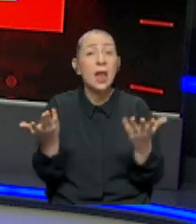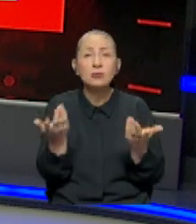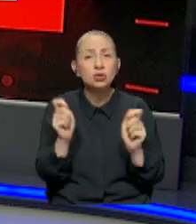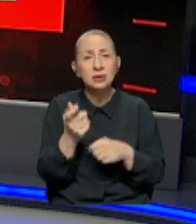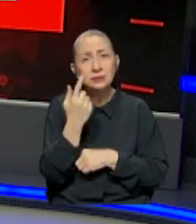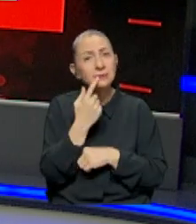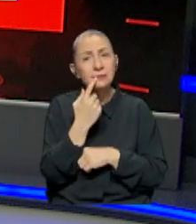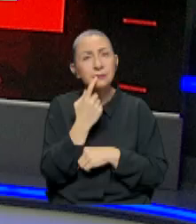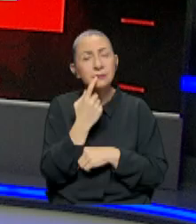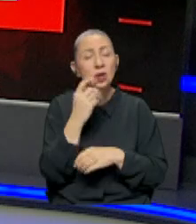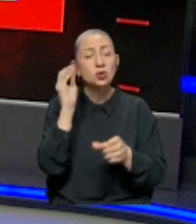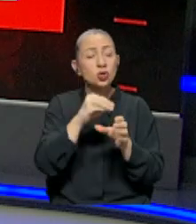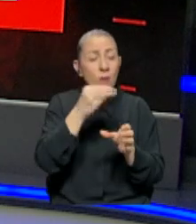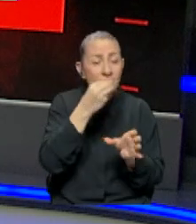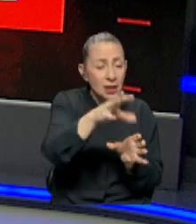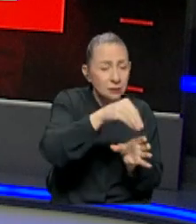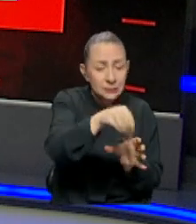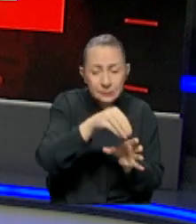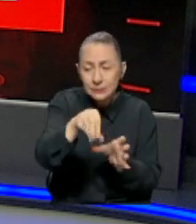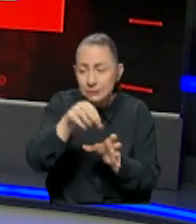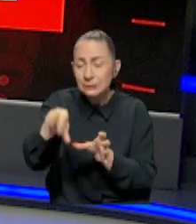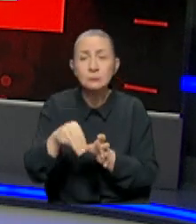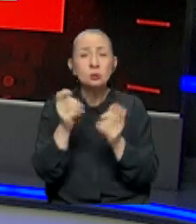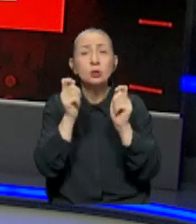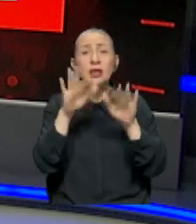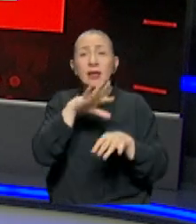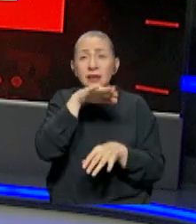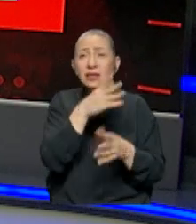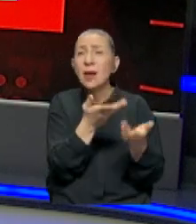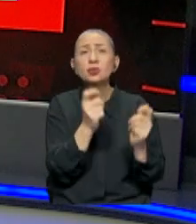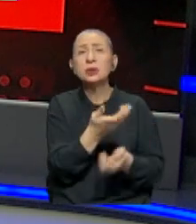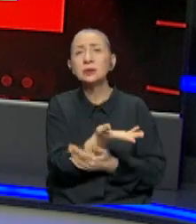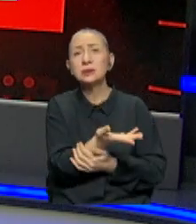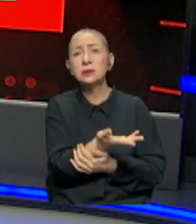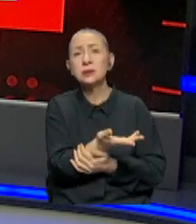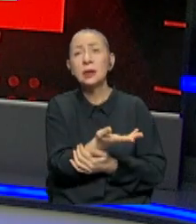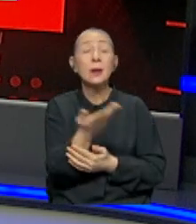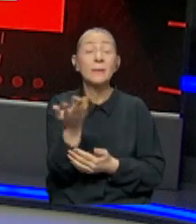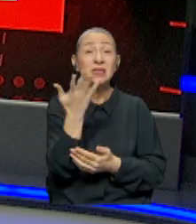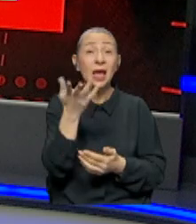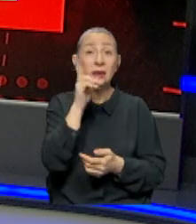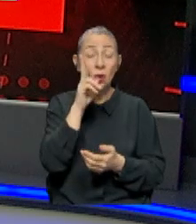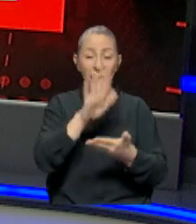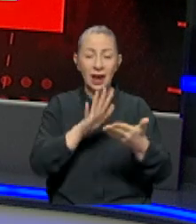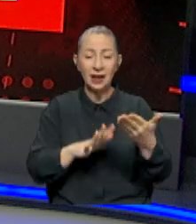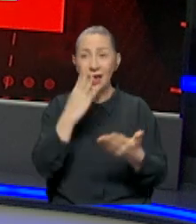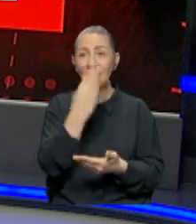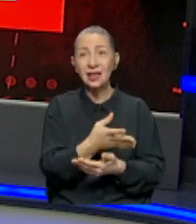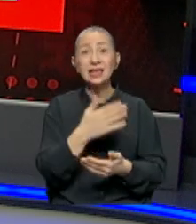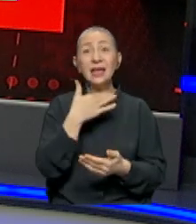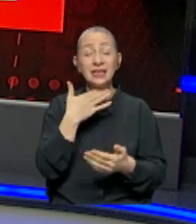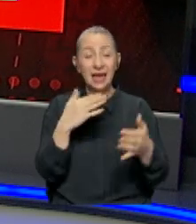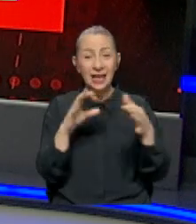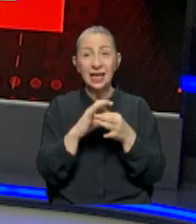ne yapacağız? Çöplerden yiyecek aramak zorunda kalan yaşlılarımızı ne yapacağız? Mesela en son karne hediyesi